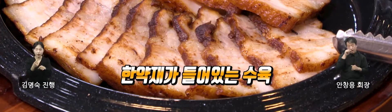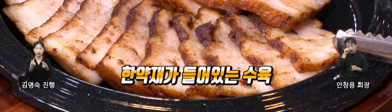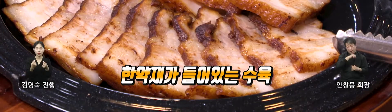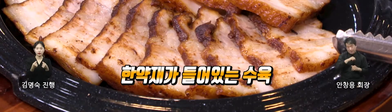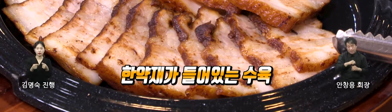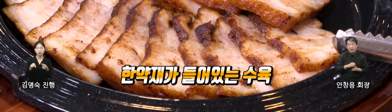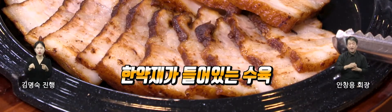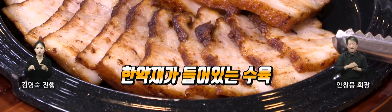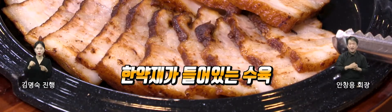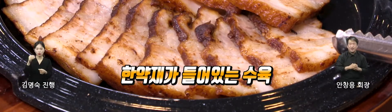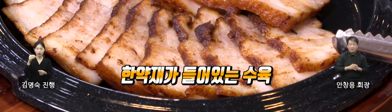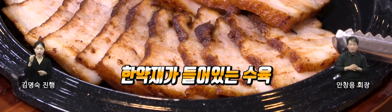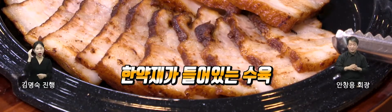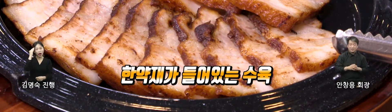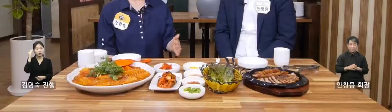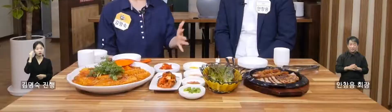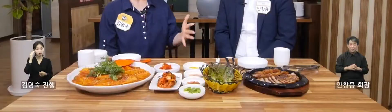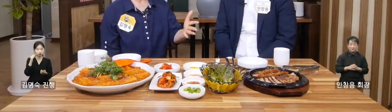아, 예.